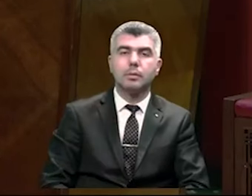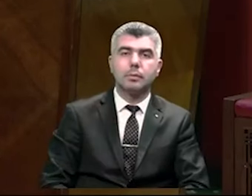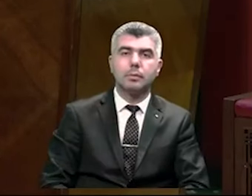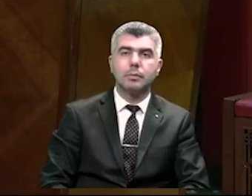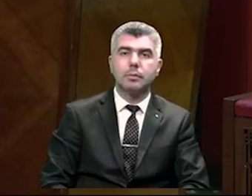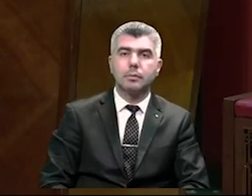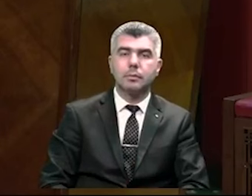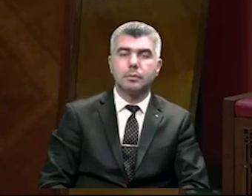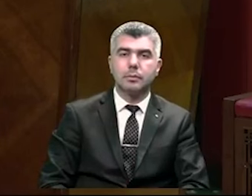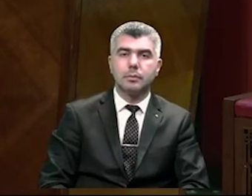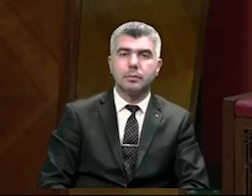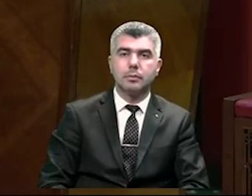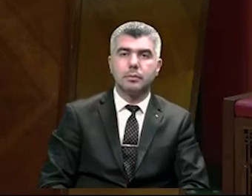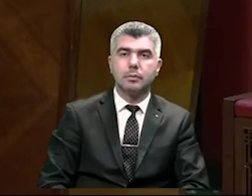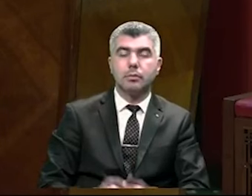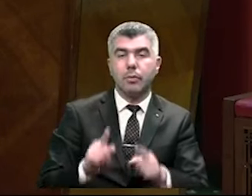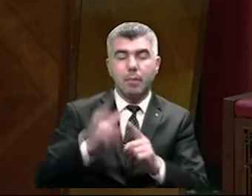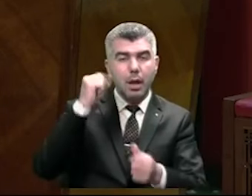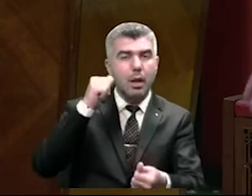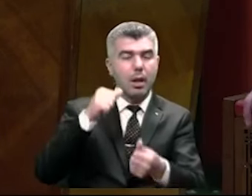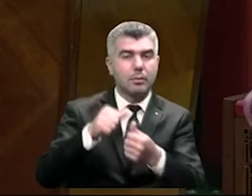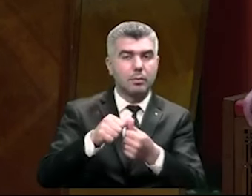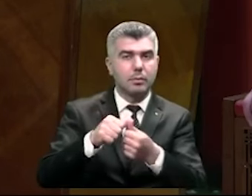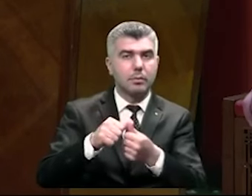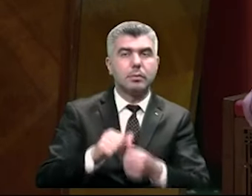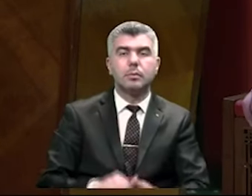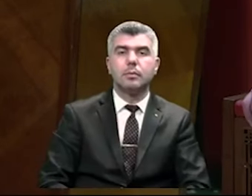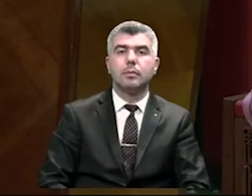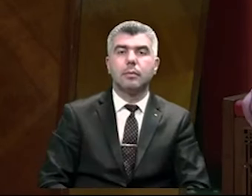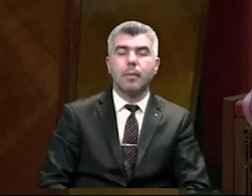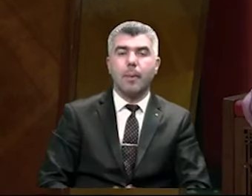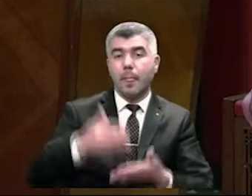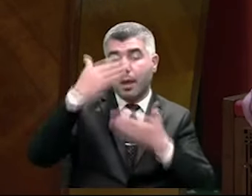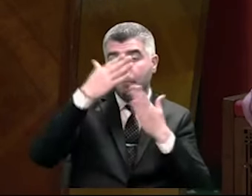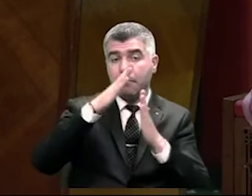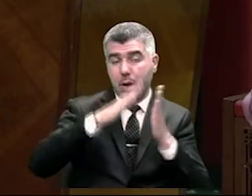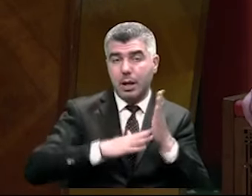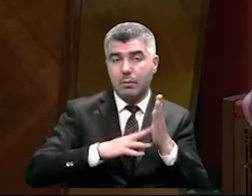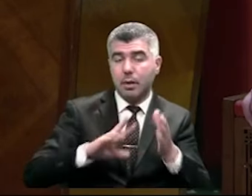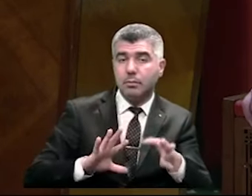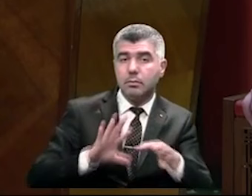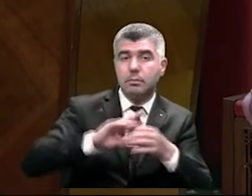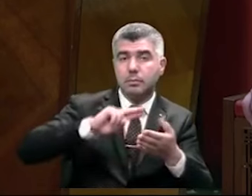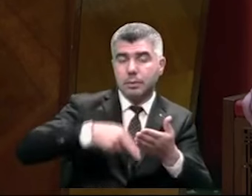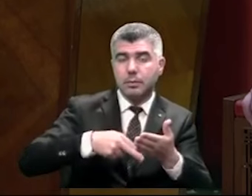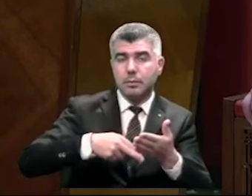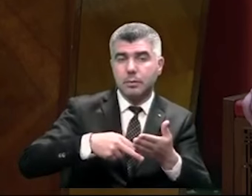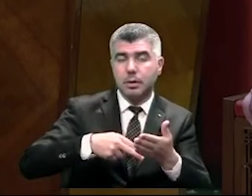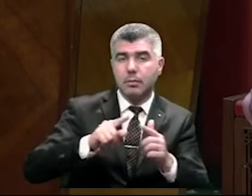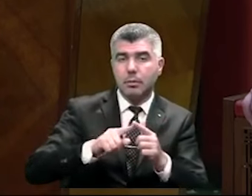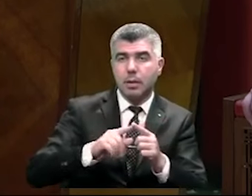المحترم بغيت غير نذكر بانه المغرب وقع على اتفاقيه السماء